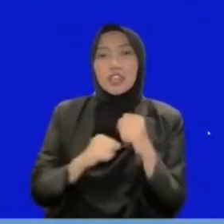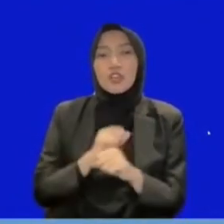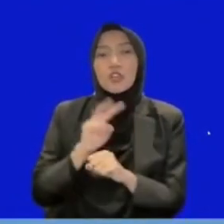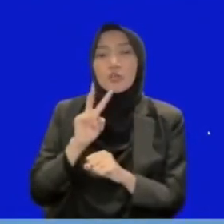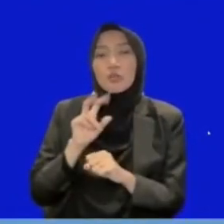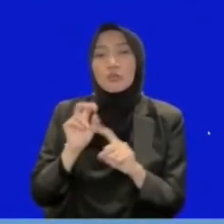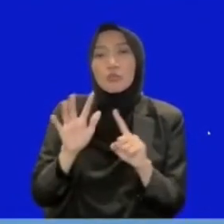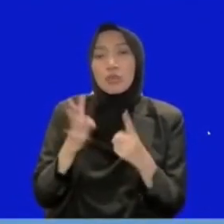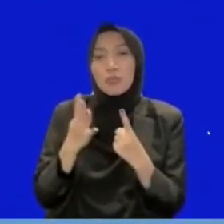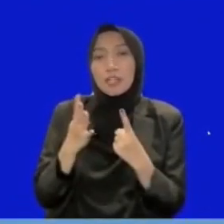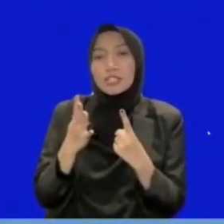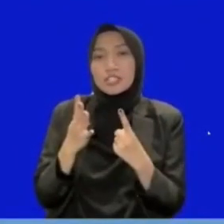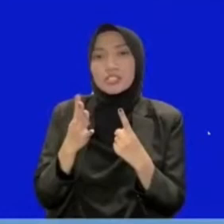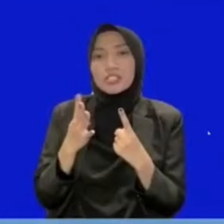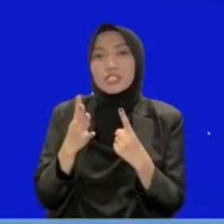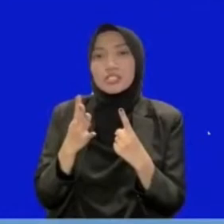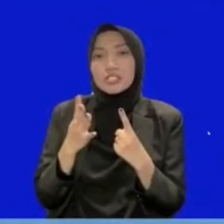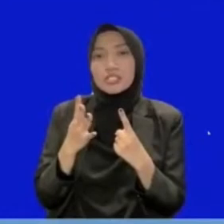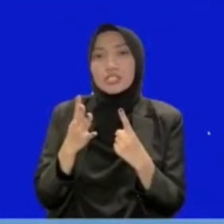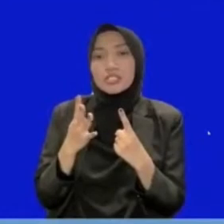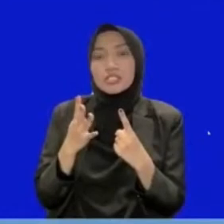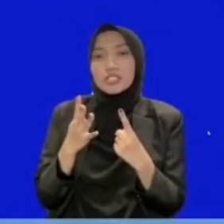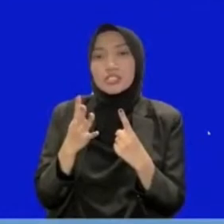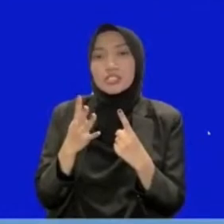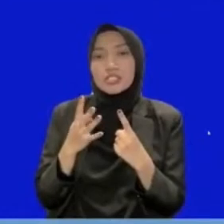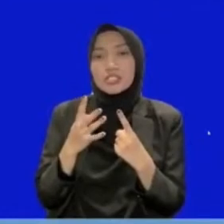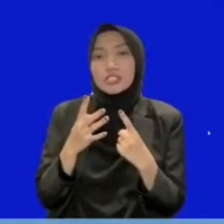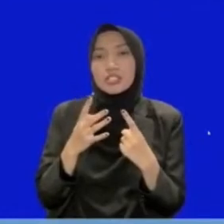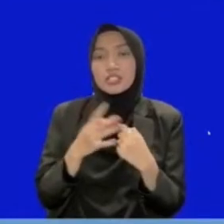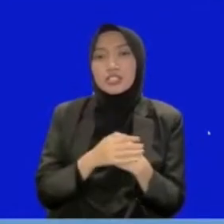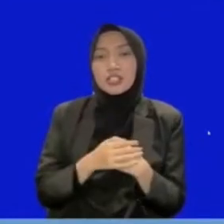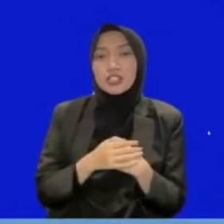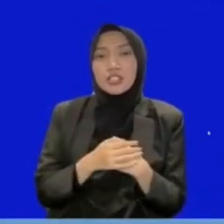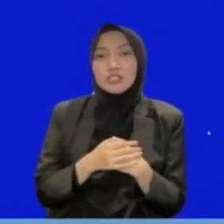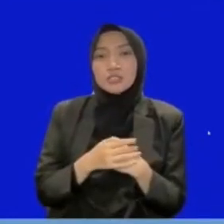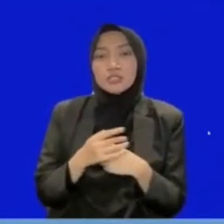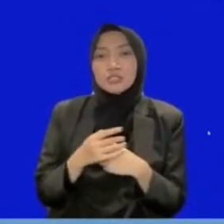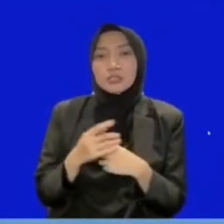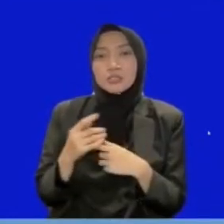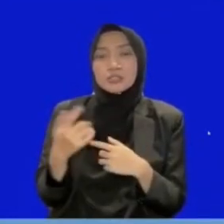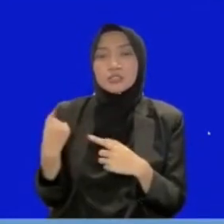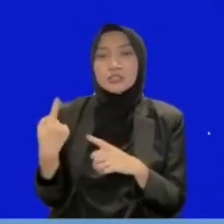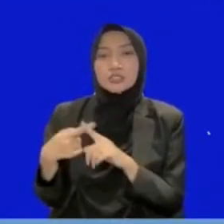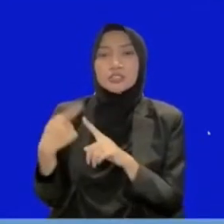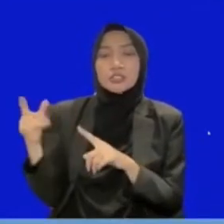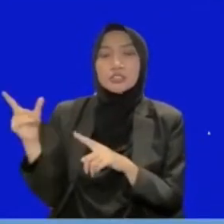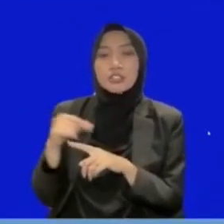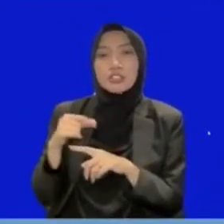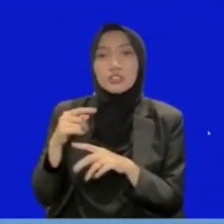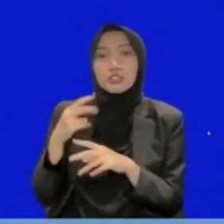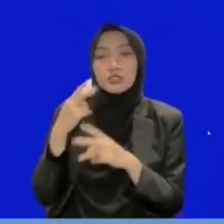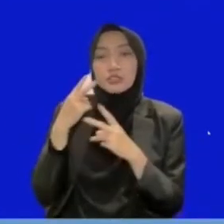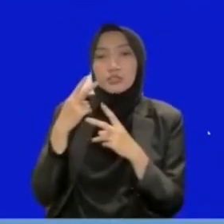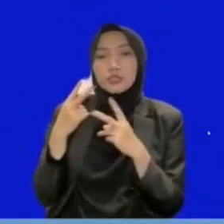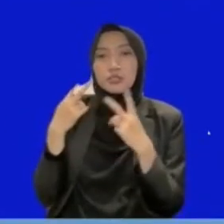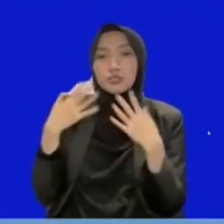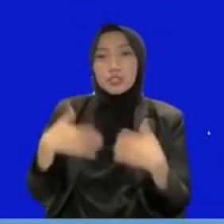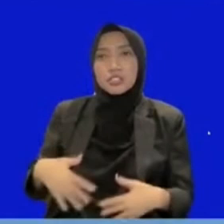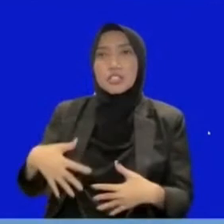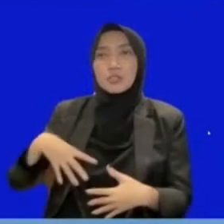2014 melalui BPSMP Sangiran tersebut, kita melengkapi visitor center, karena di